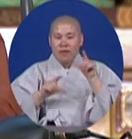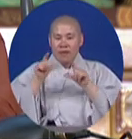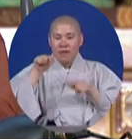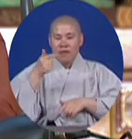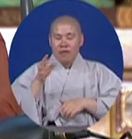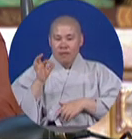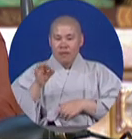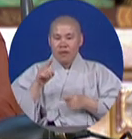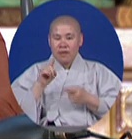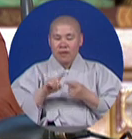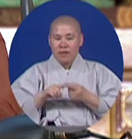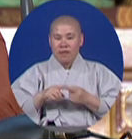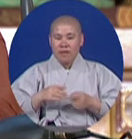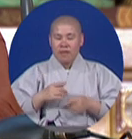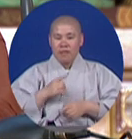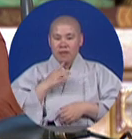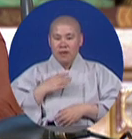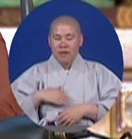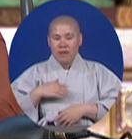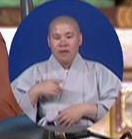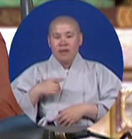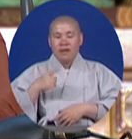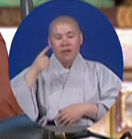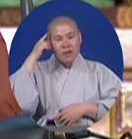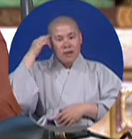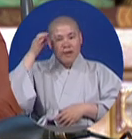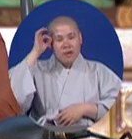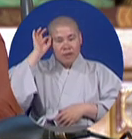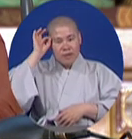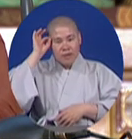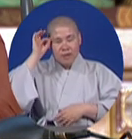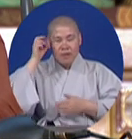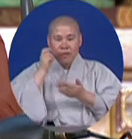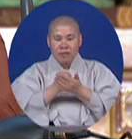고약합니다. 죽으려면 아주 폭 죽어야 돼요.